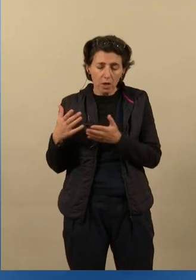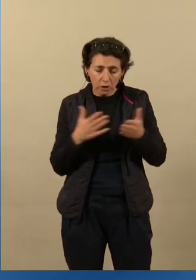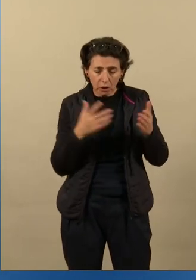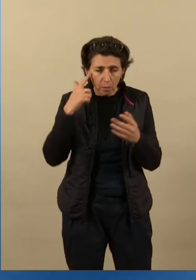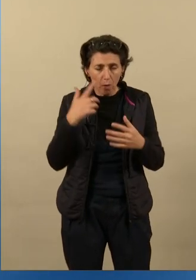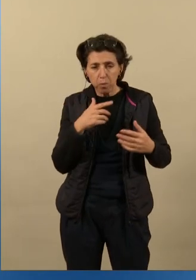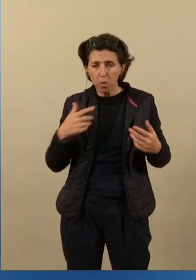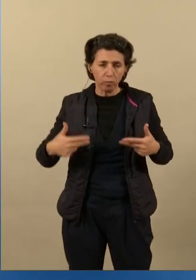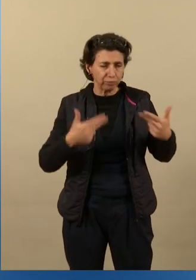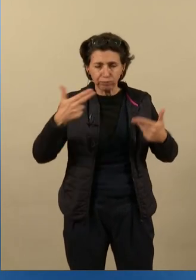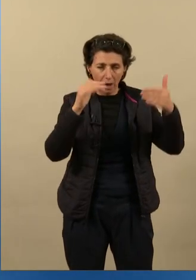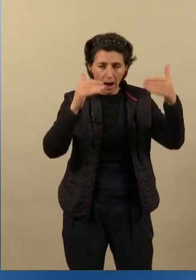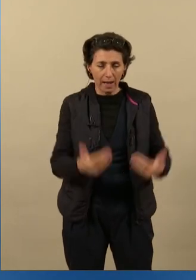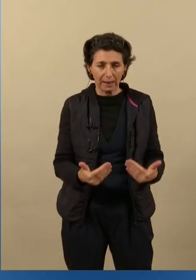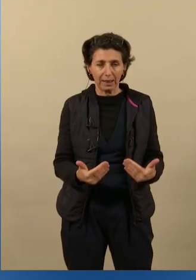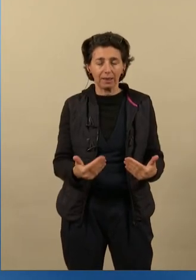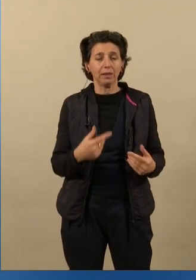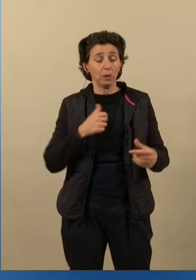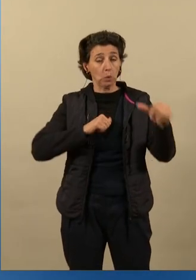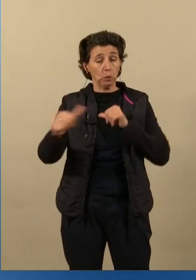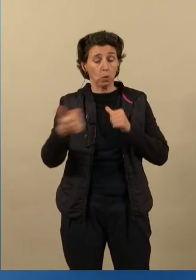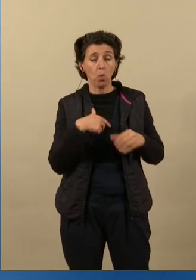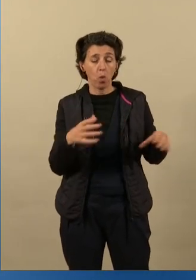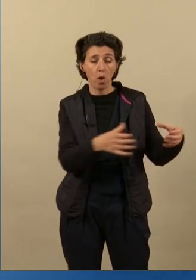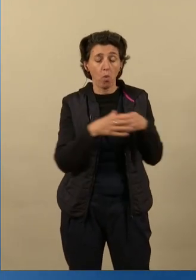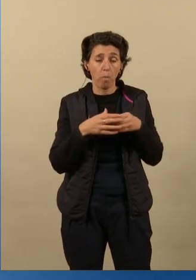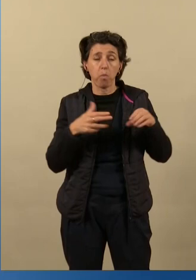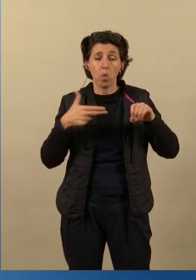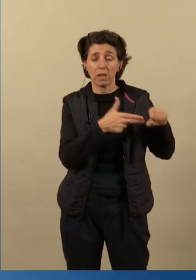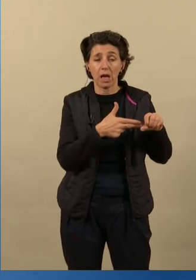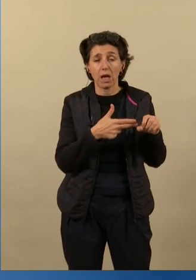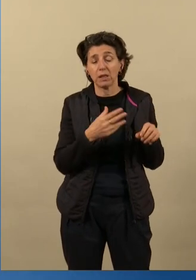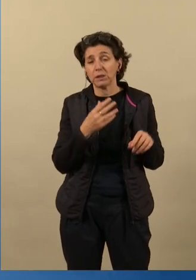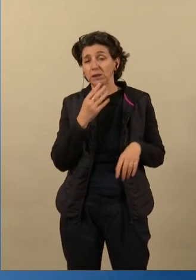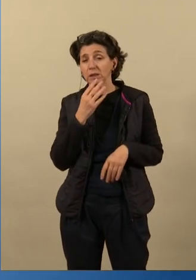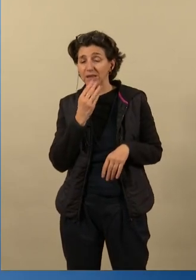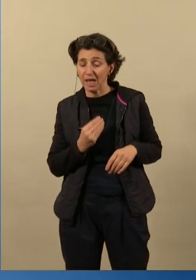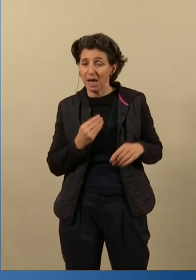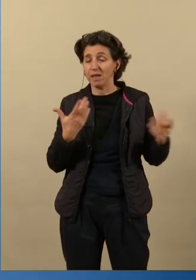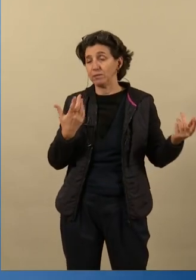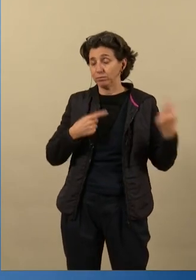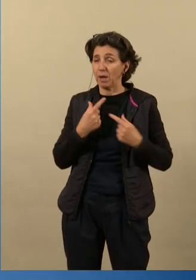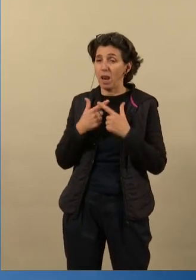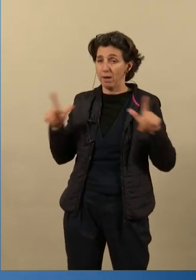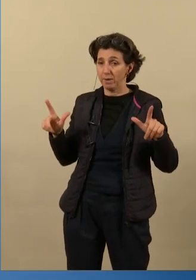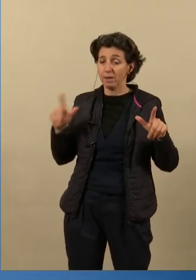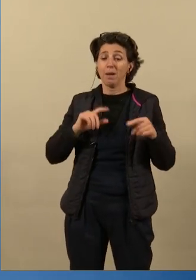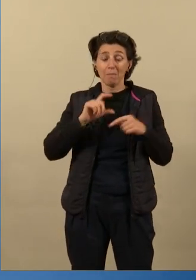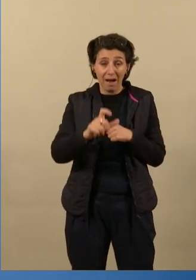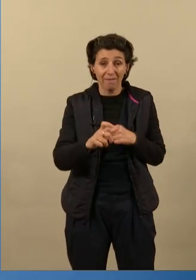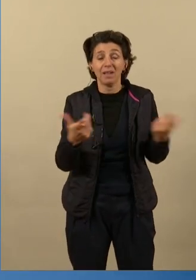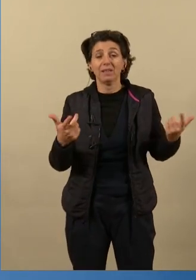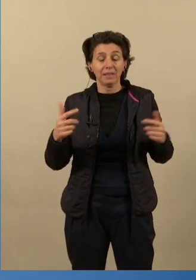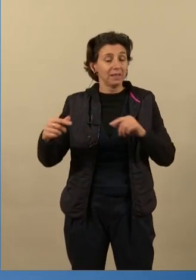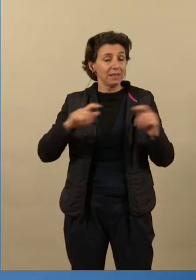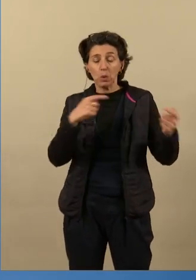libération des otages israéliens détenus par le Hamas ce n'est qu'à cette condition que les les négociations politique pourrait reprendre mais ce n'est pas